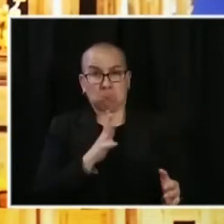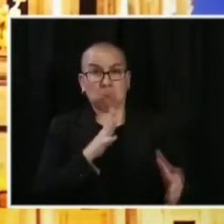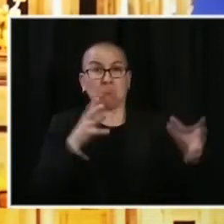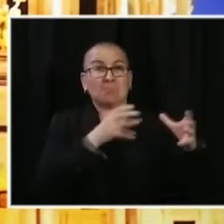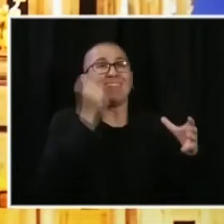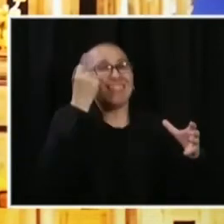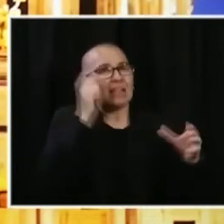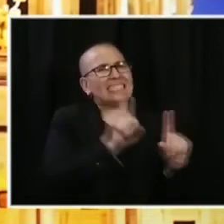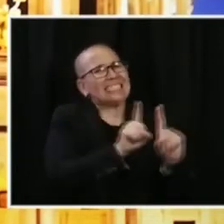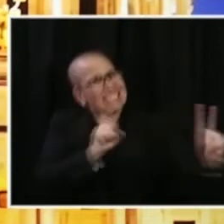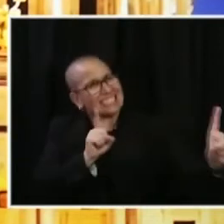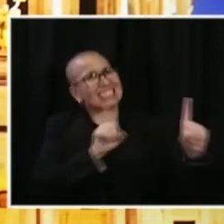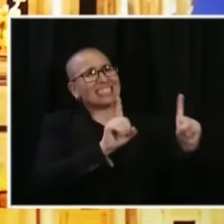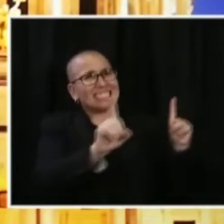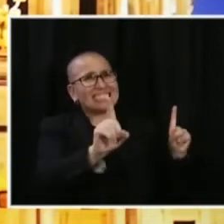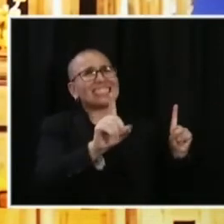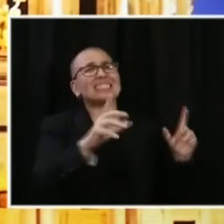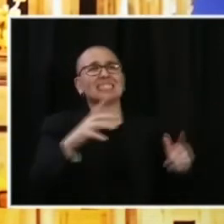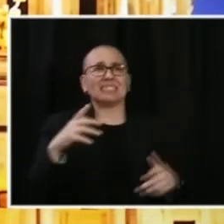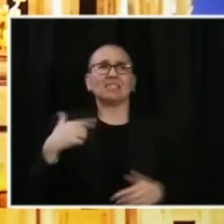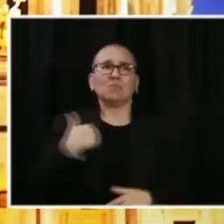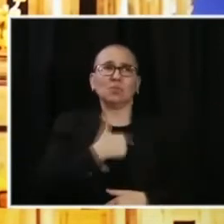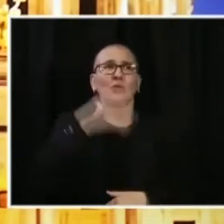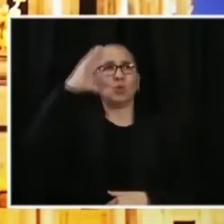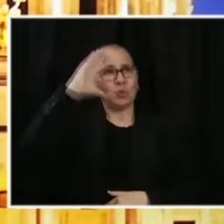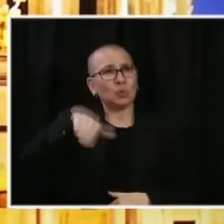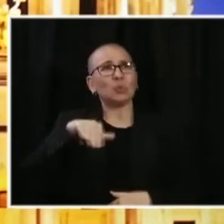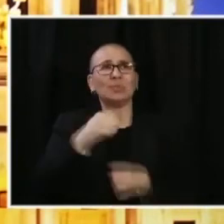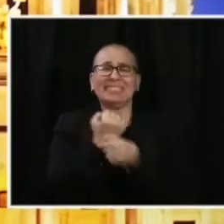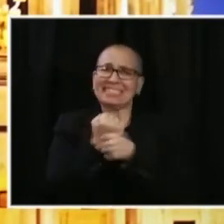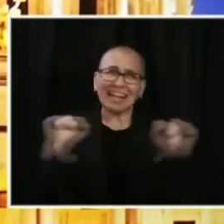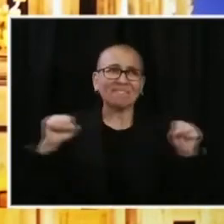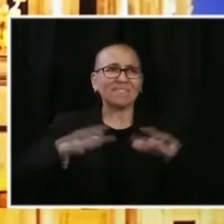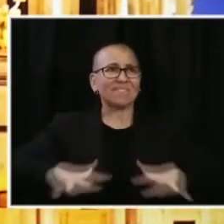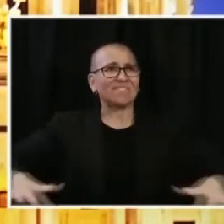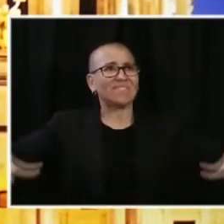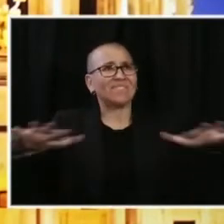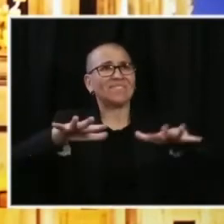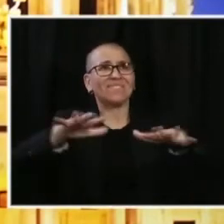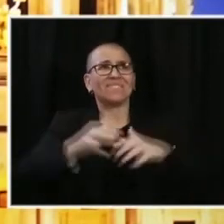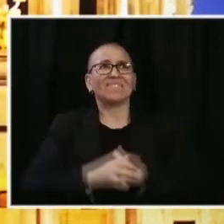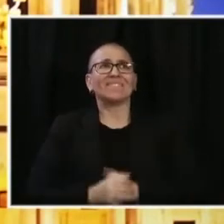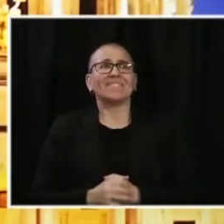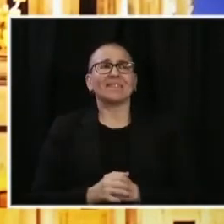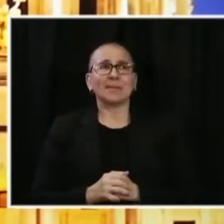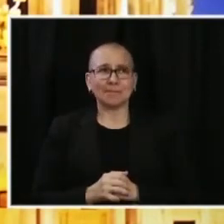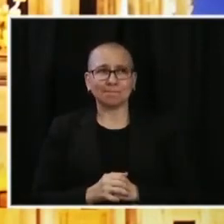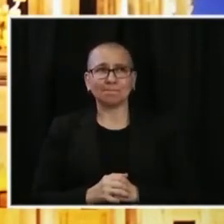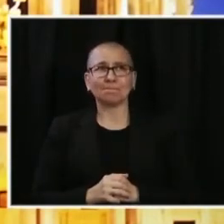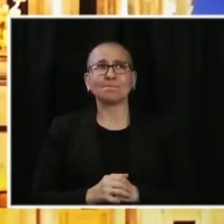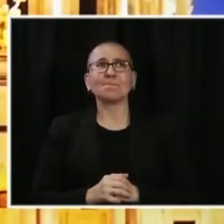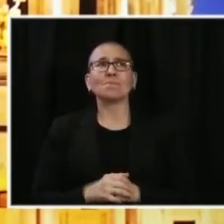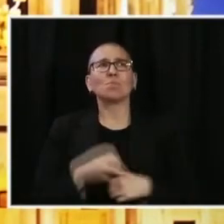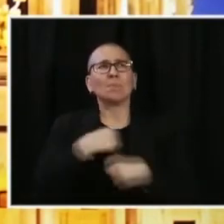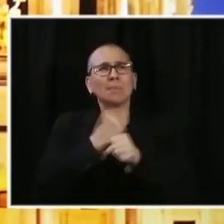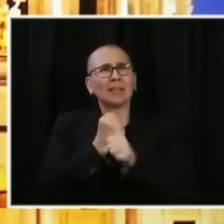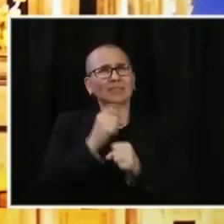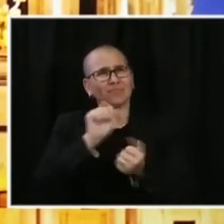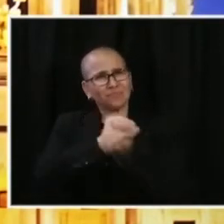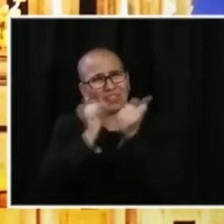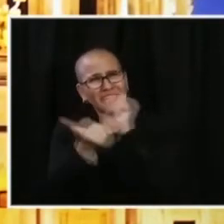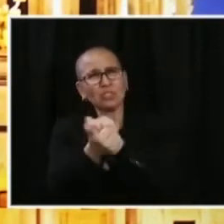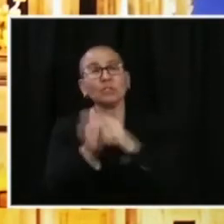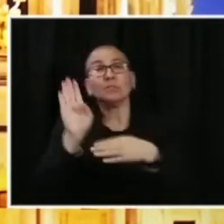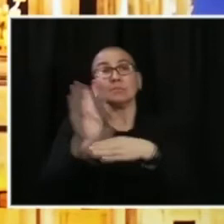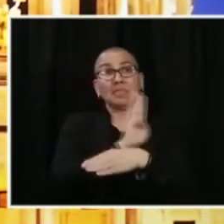tấn tu đầu chờ chỗ nhau nhau lấy cổ lên nên để có chỉ là cho nhau sinh rể của kế bé qua đâu họ